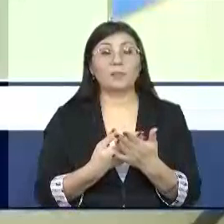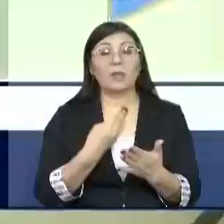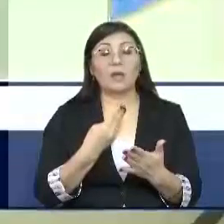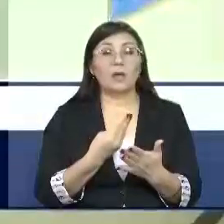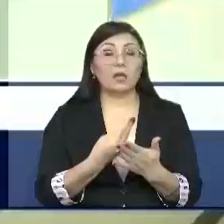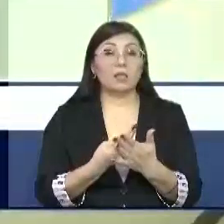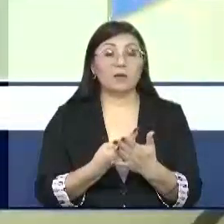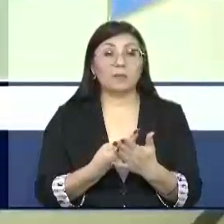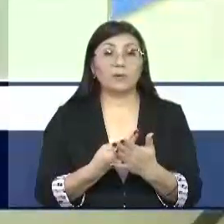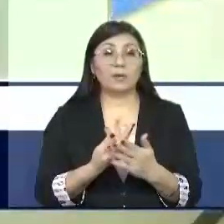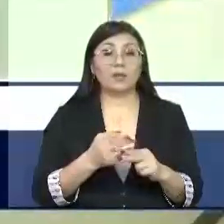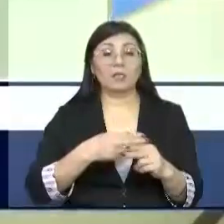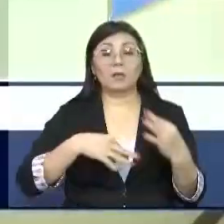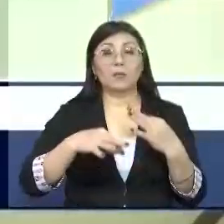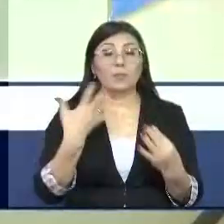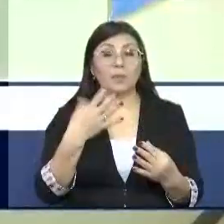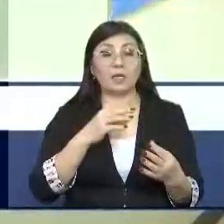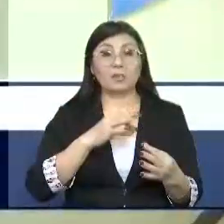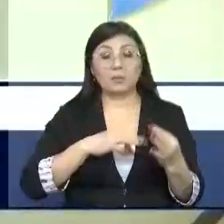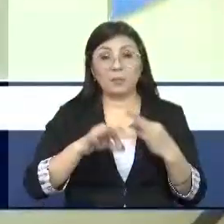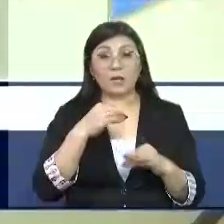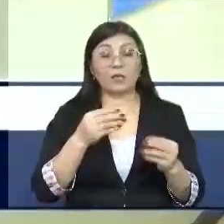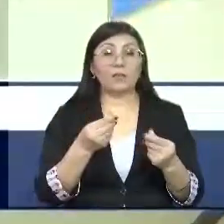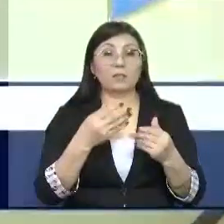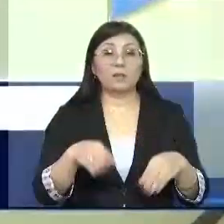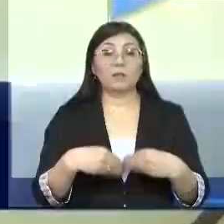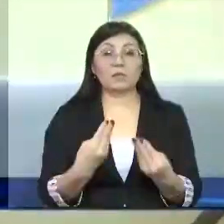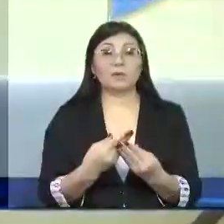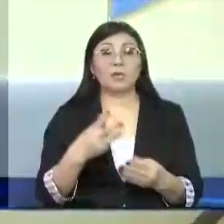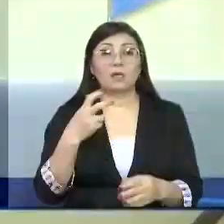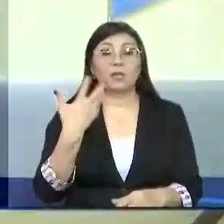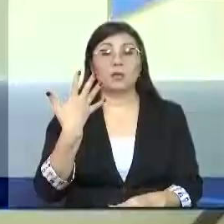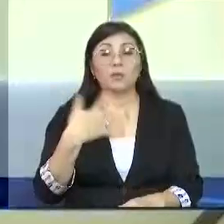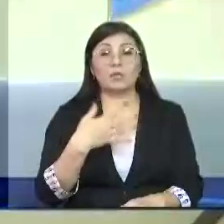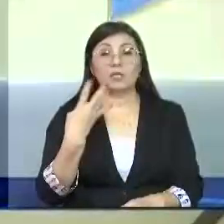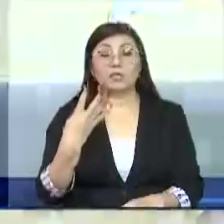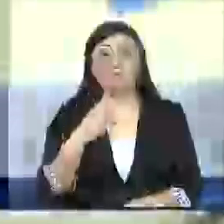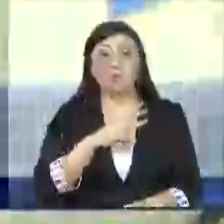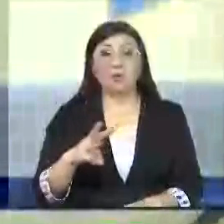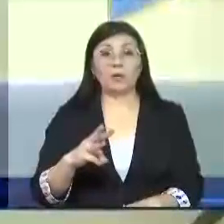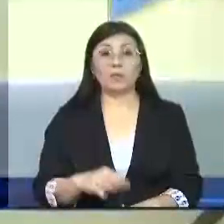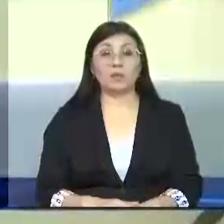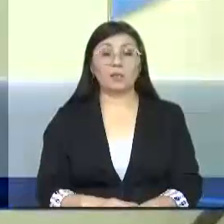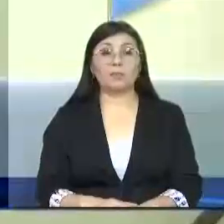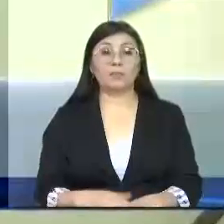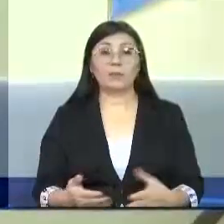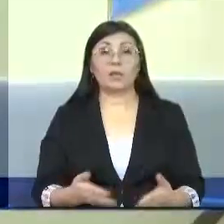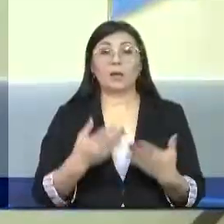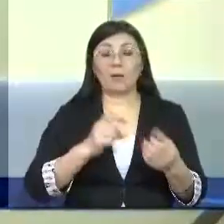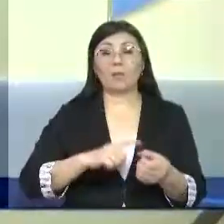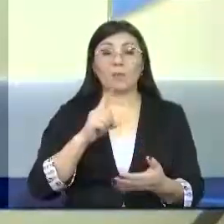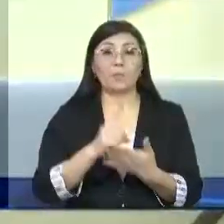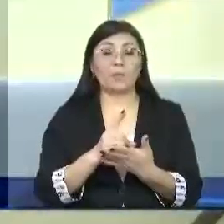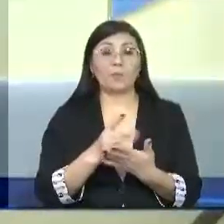карта бизнеса. 5 проектов на сегодня уже профинансированы на сумму 354 миллиона тенге. Также большим спросом среди